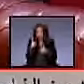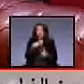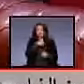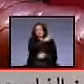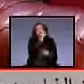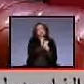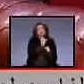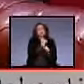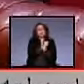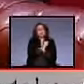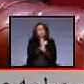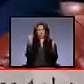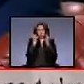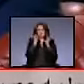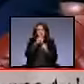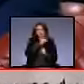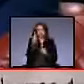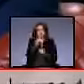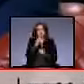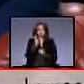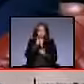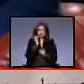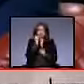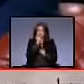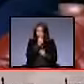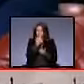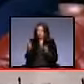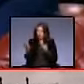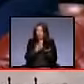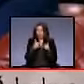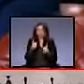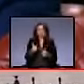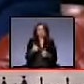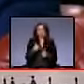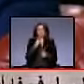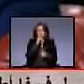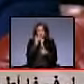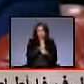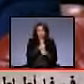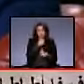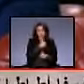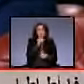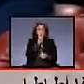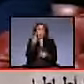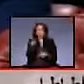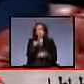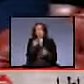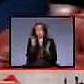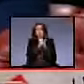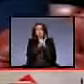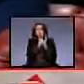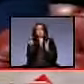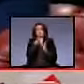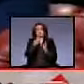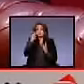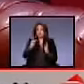أصل خد بالك إيه بس قولي ساعات بقى يعني يقعدوا بقى يعني تقول بقى الرغي ده في